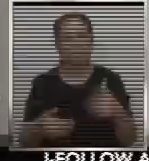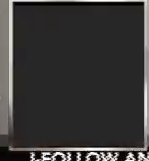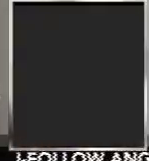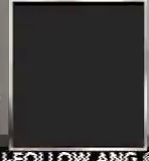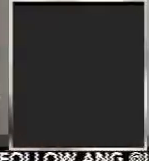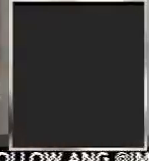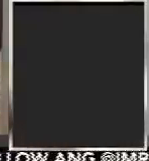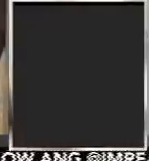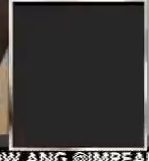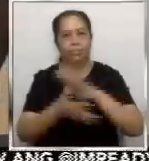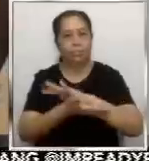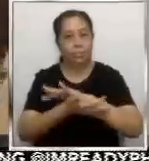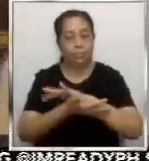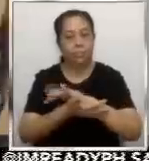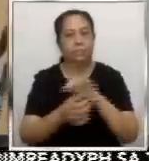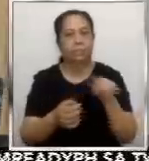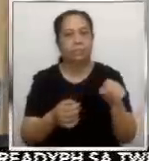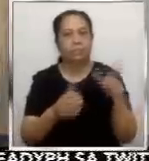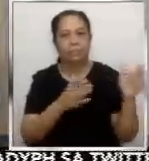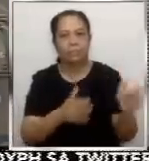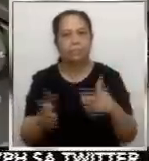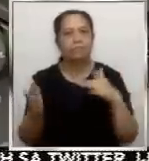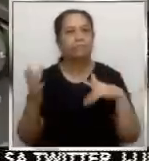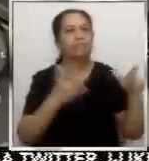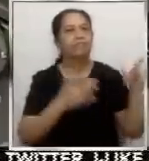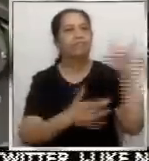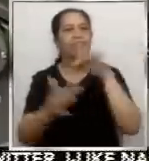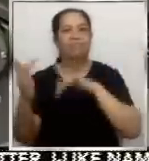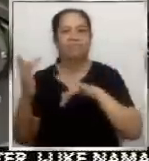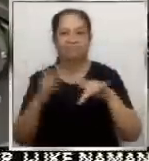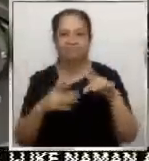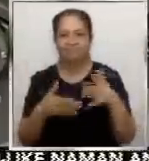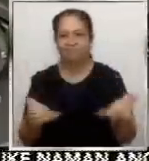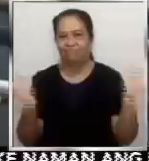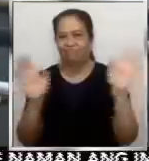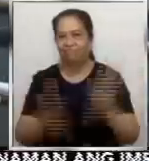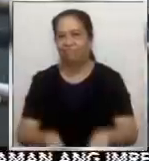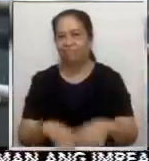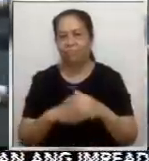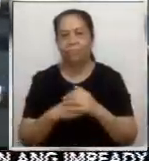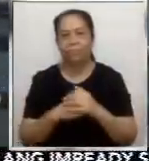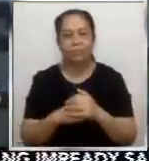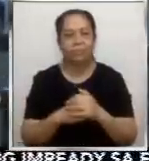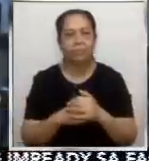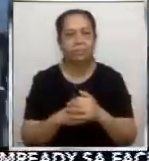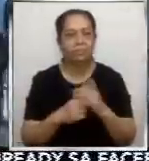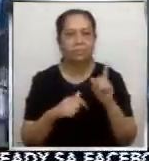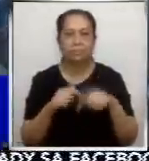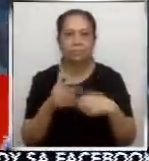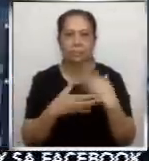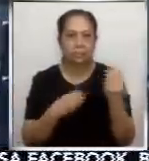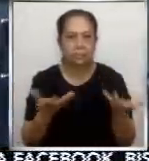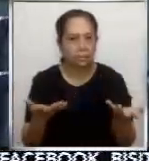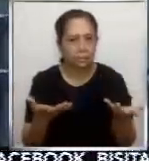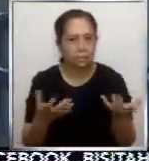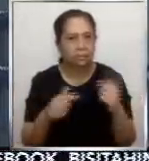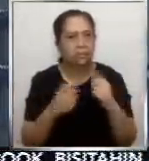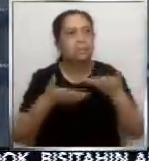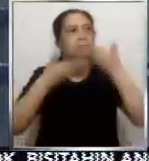pandemic, ang kanyang planong maglibot sa bansa napurnada. We cannot go outside, have a fresh air or a sun.